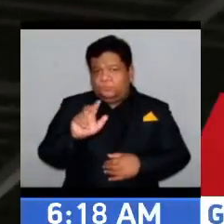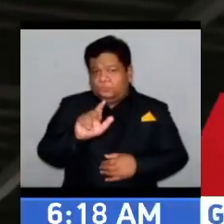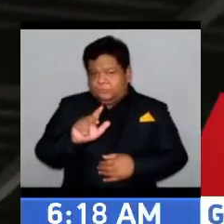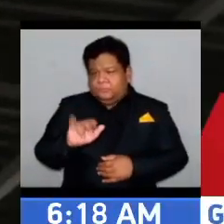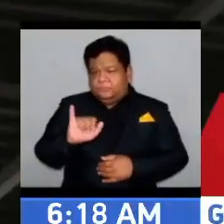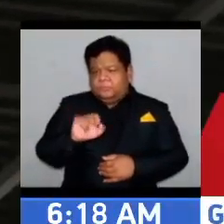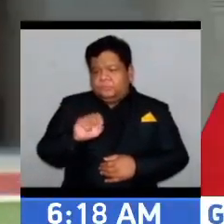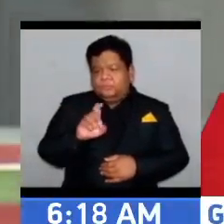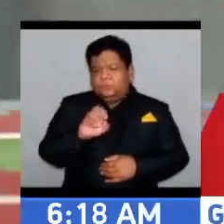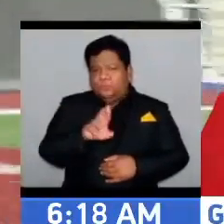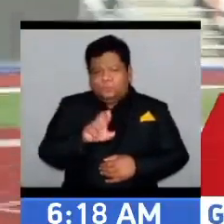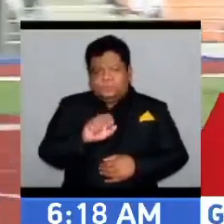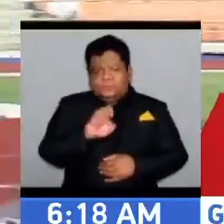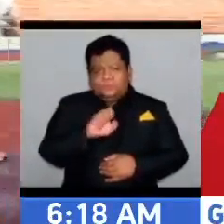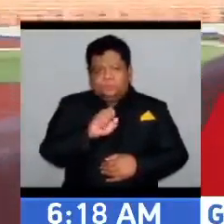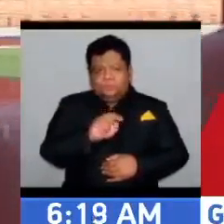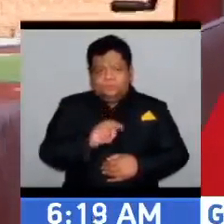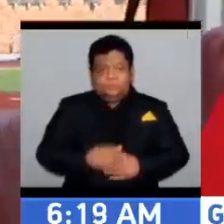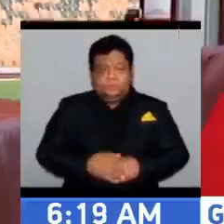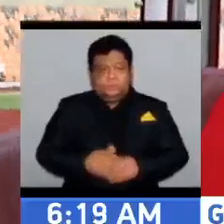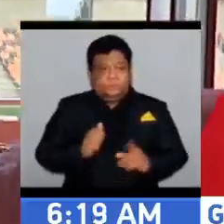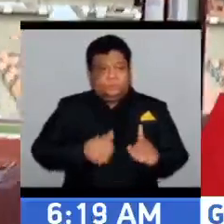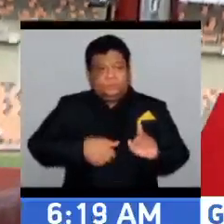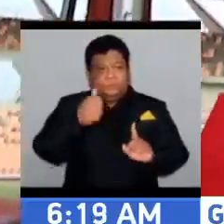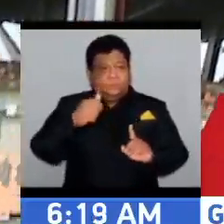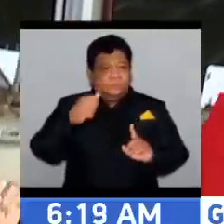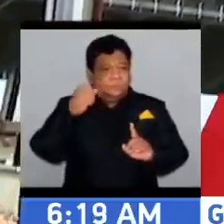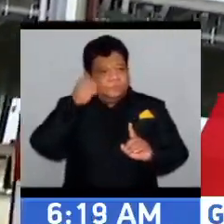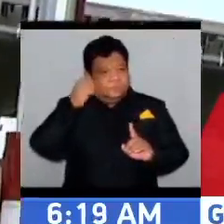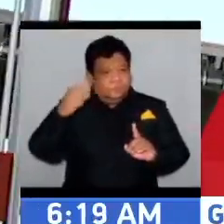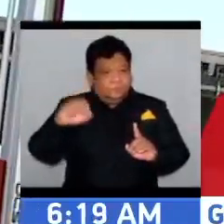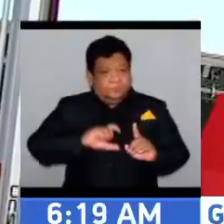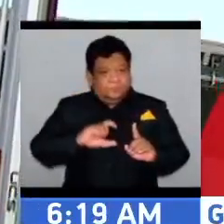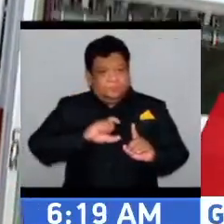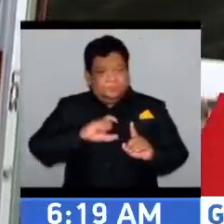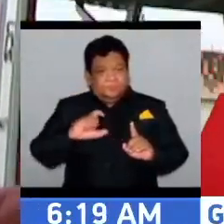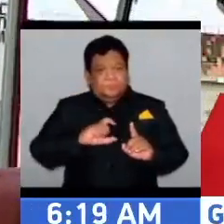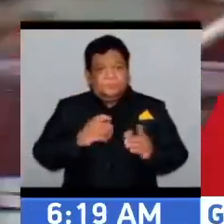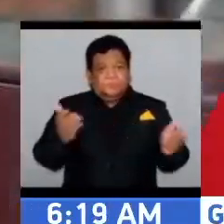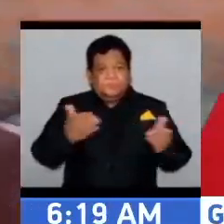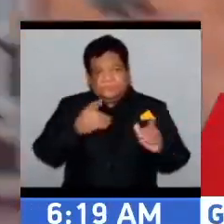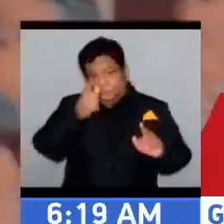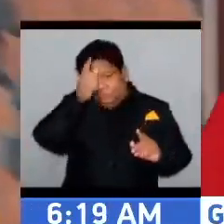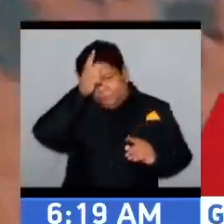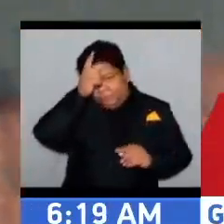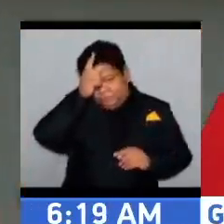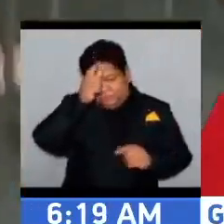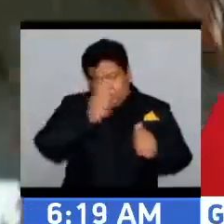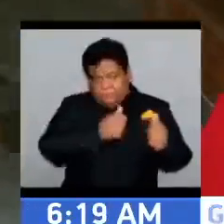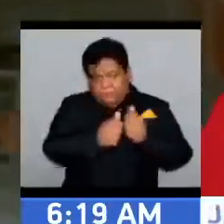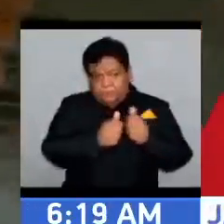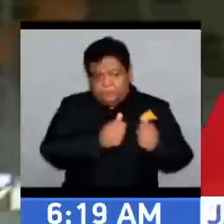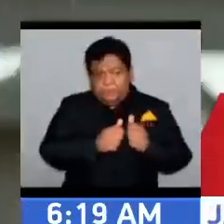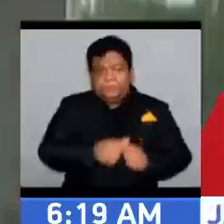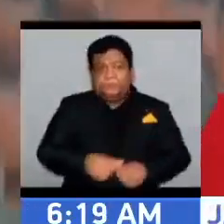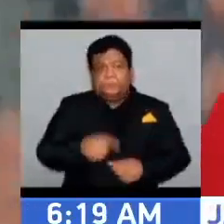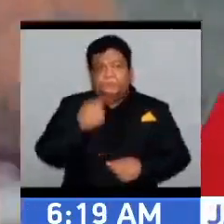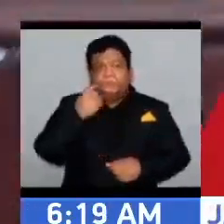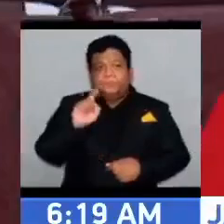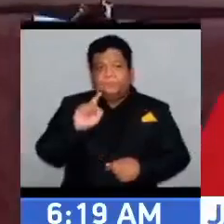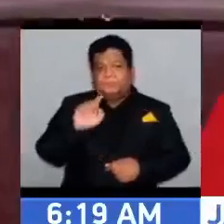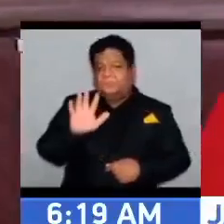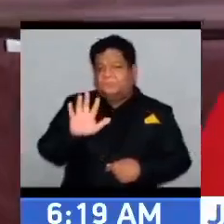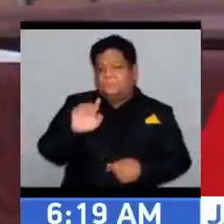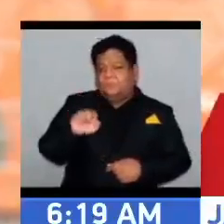sa international jump meeting na ginanap sa Cottbus, Germany. Na-clear niya ang 5.77 meters para ma-secure ang